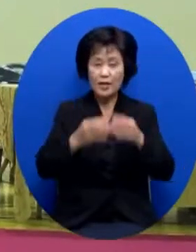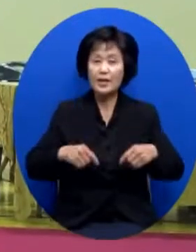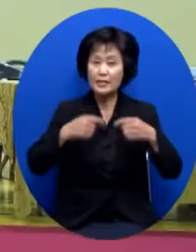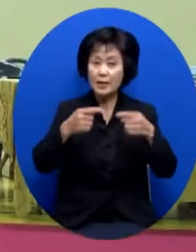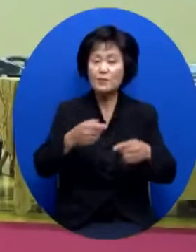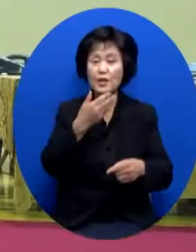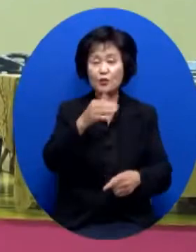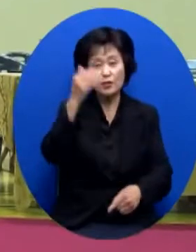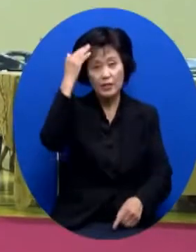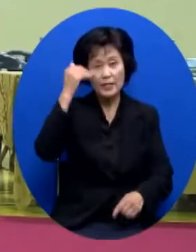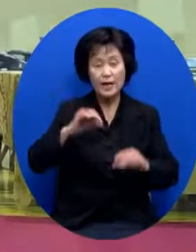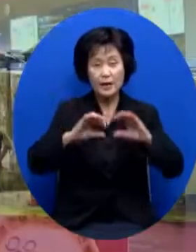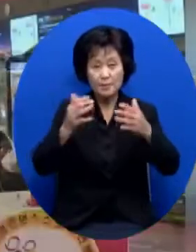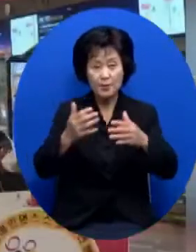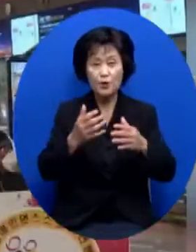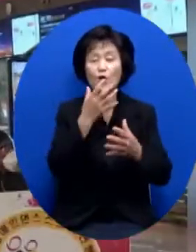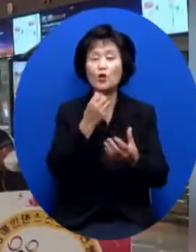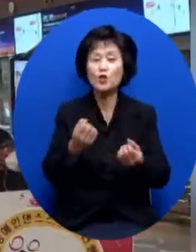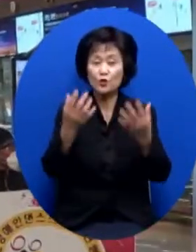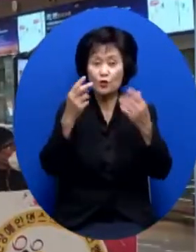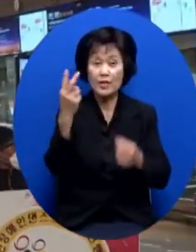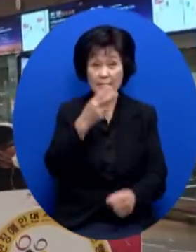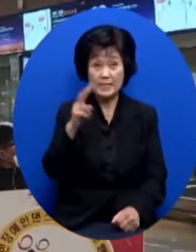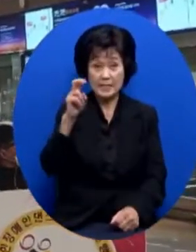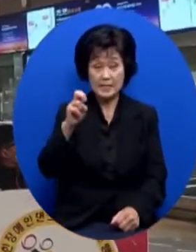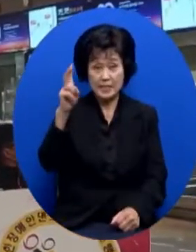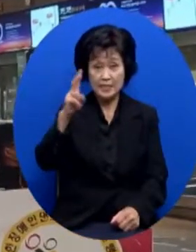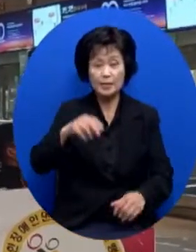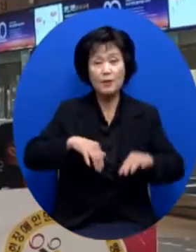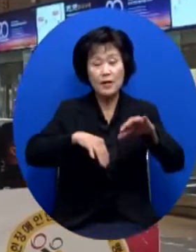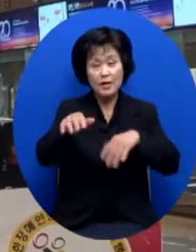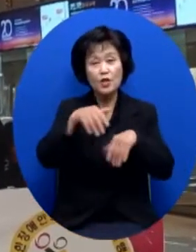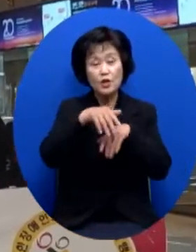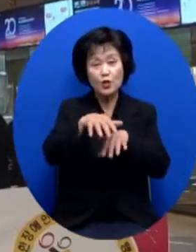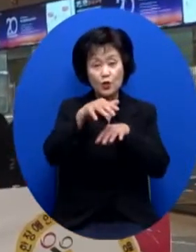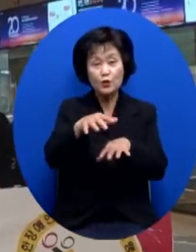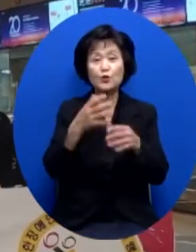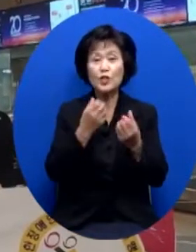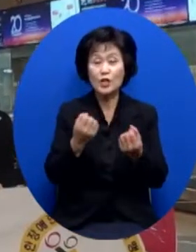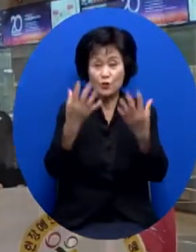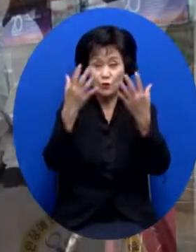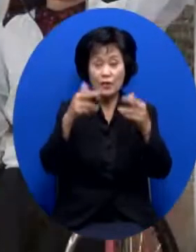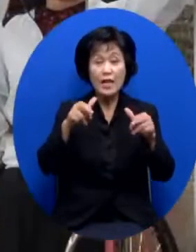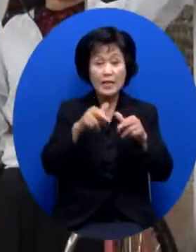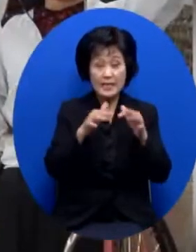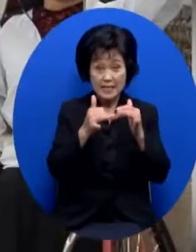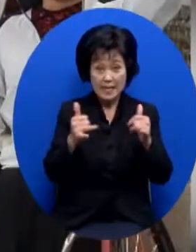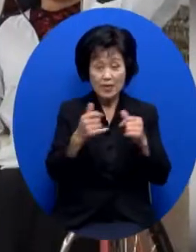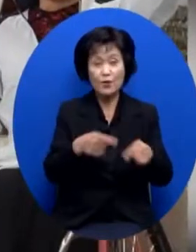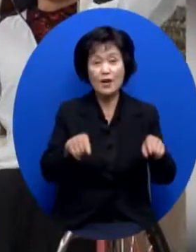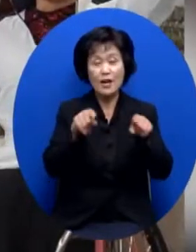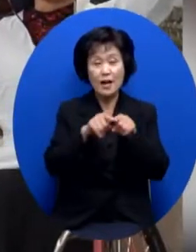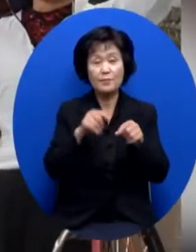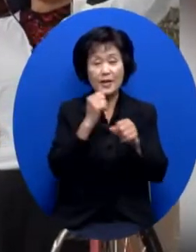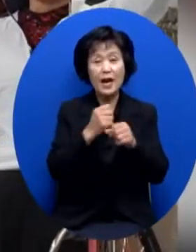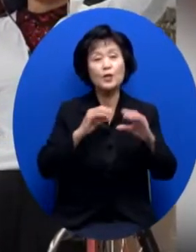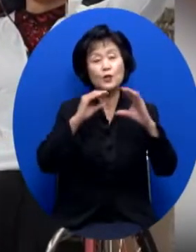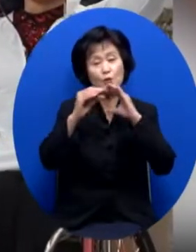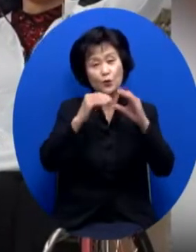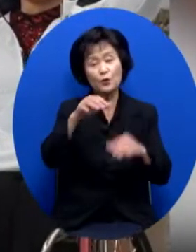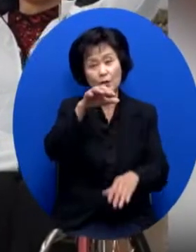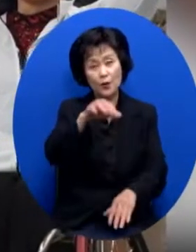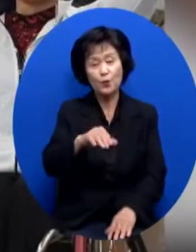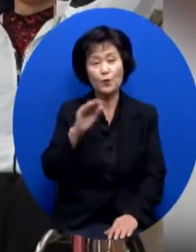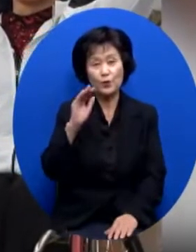대표 축제 2022 코리아 퍼레이드. 장애를 뛰어넘어 장애인과 비장애인의 화합과 소통의 창구가 될